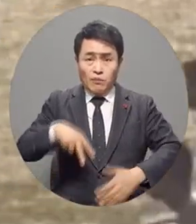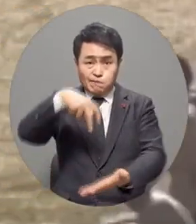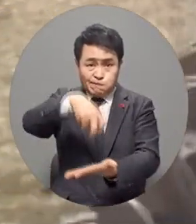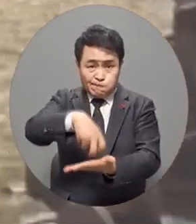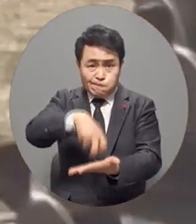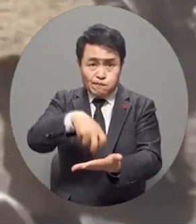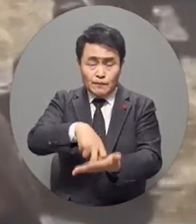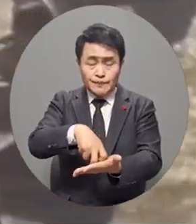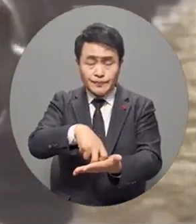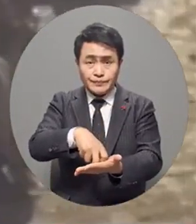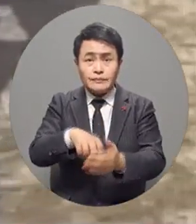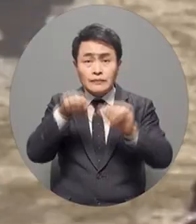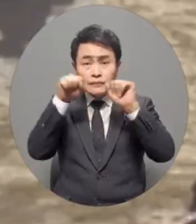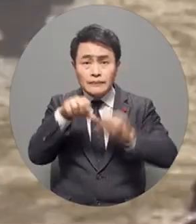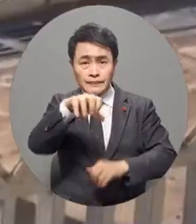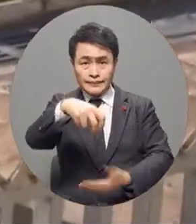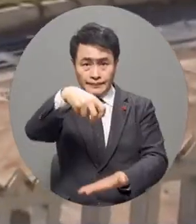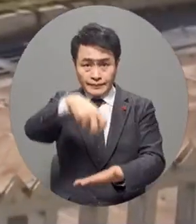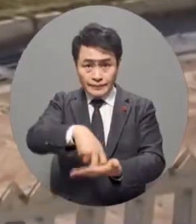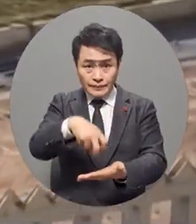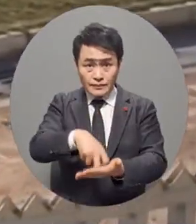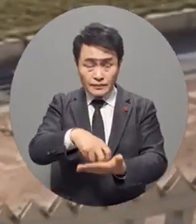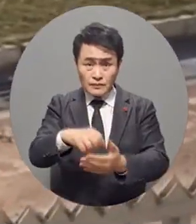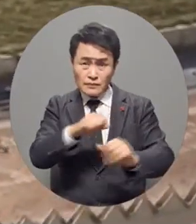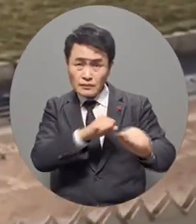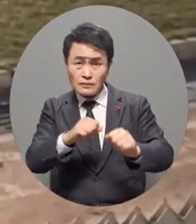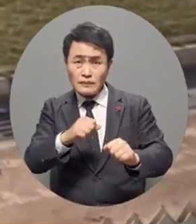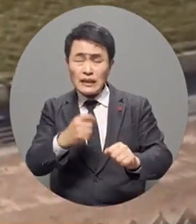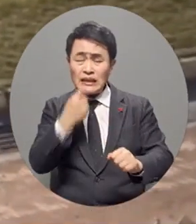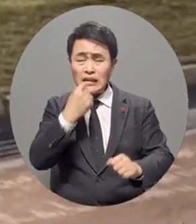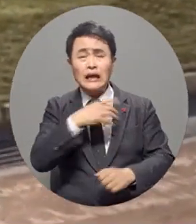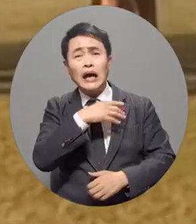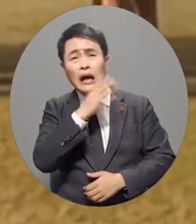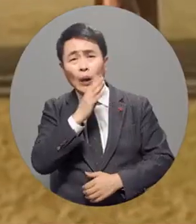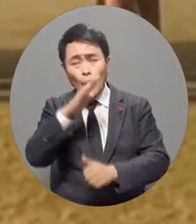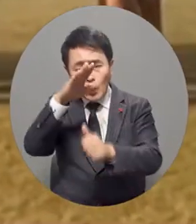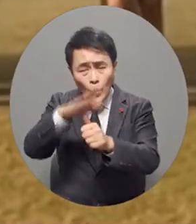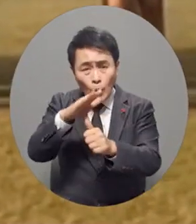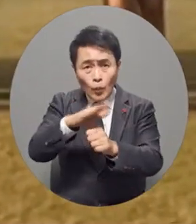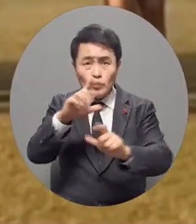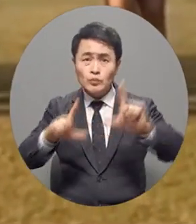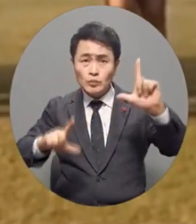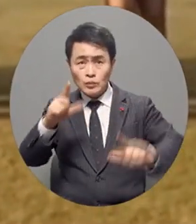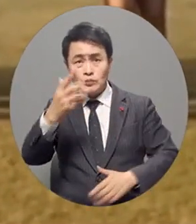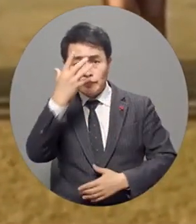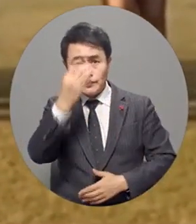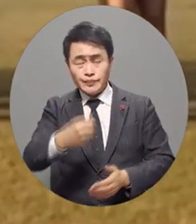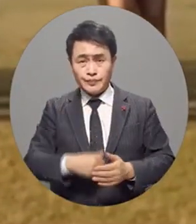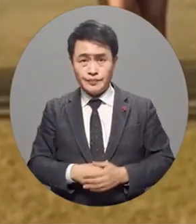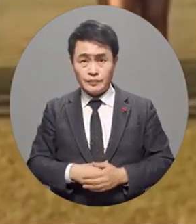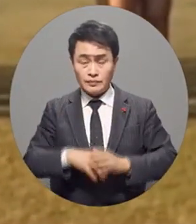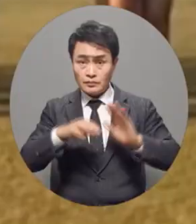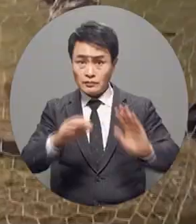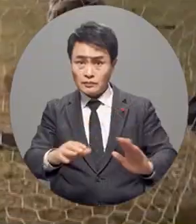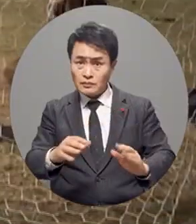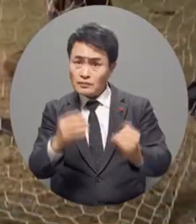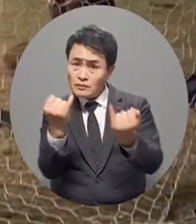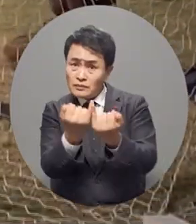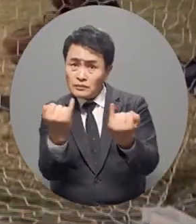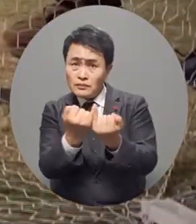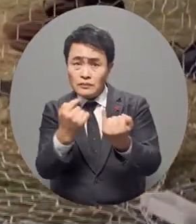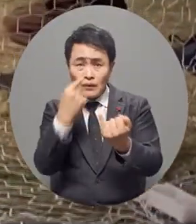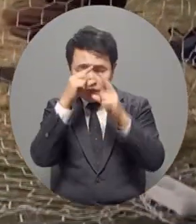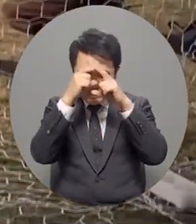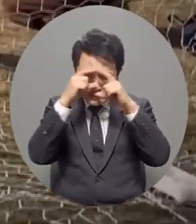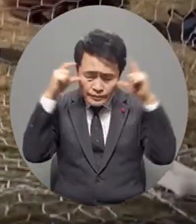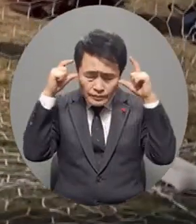채 운동장에 앉아 있고 거동이 어려운 백발 노인과 어린 소년의 모습도 보입니다. 일부 여성들은 눈이